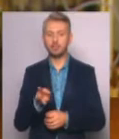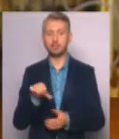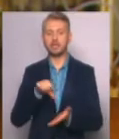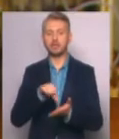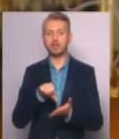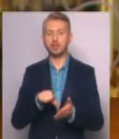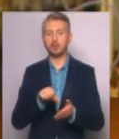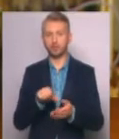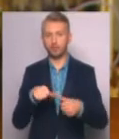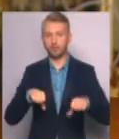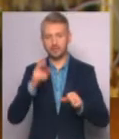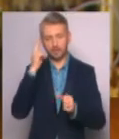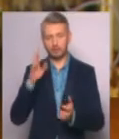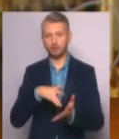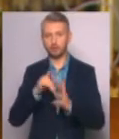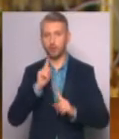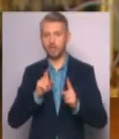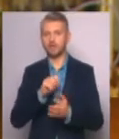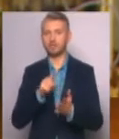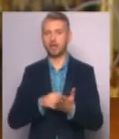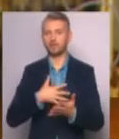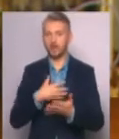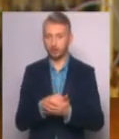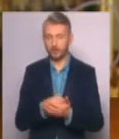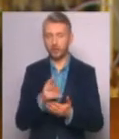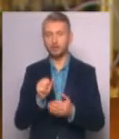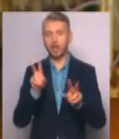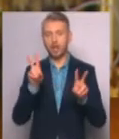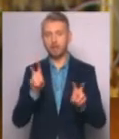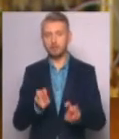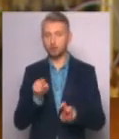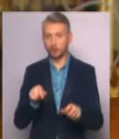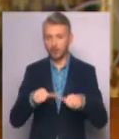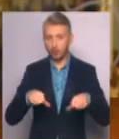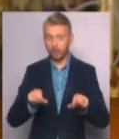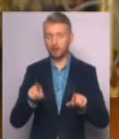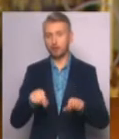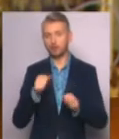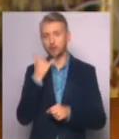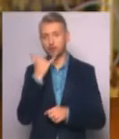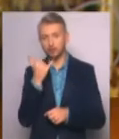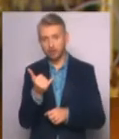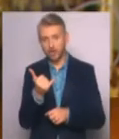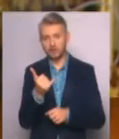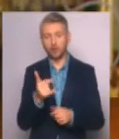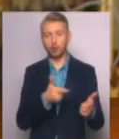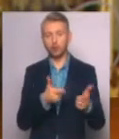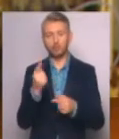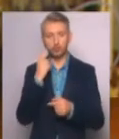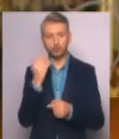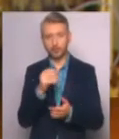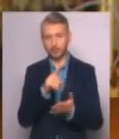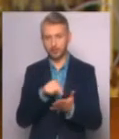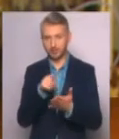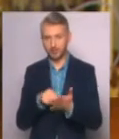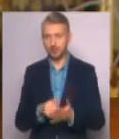постійної комісії Київської міської ради з питань власності. Тож на тематику цієї комісії також можете долучатися, готові почути ці запитання.